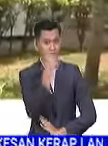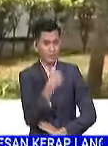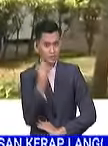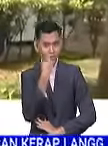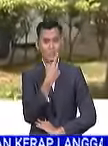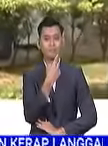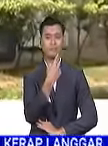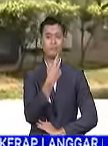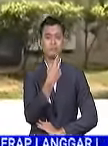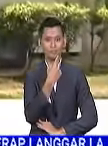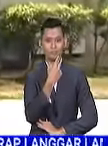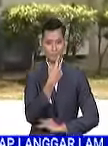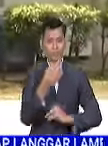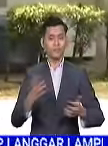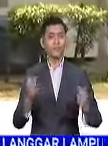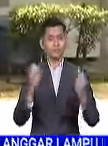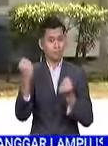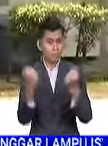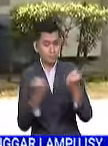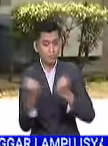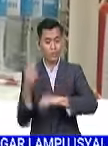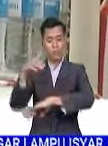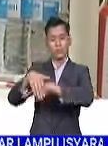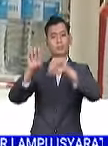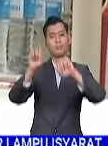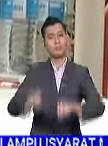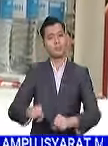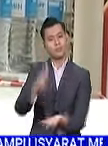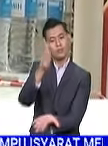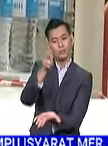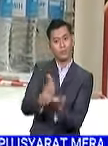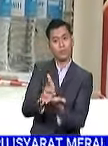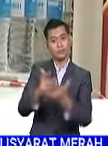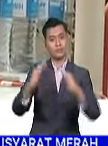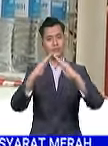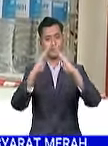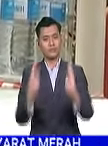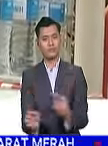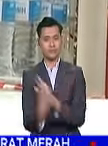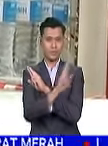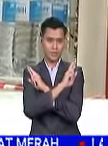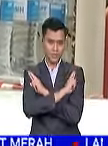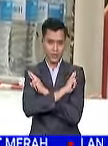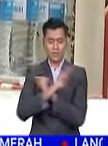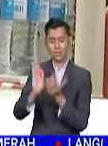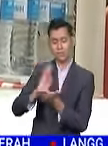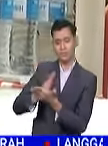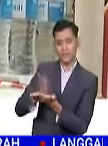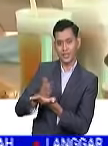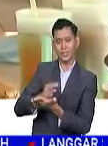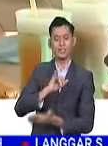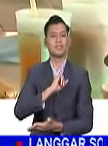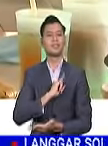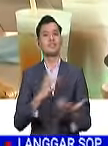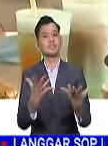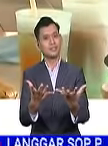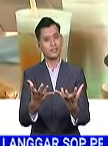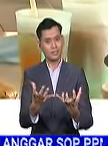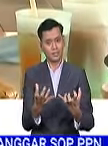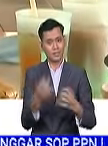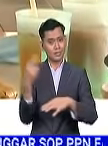perjalanan pada waktu malam, bolehlah singgah untuk rehatkan diri seketika. Justeru saya juga ingin mengambil kesempatan